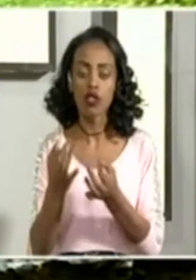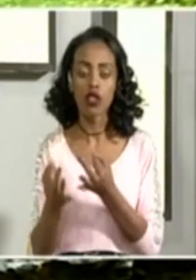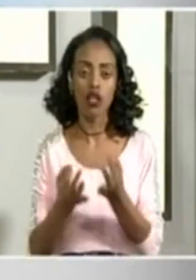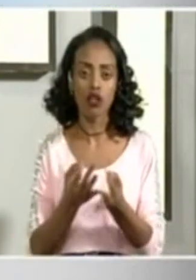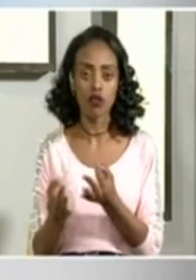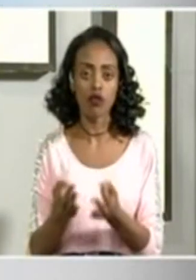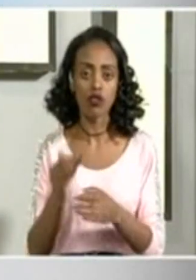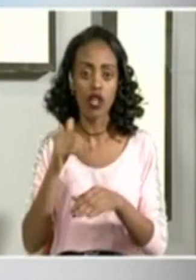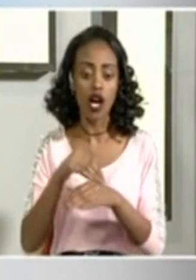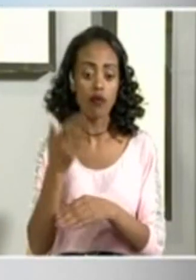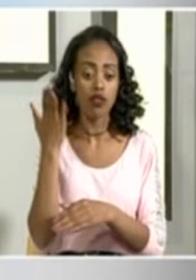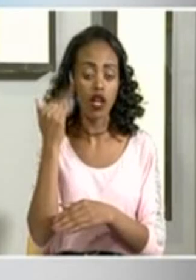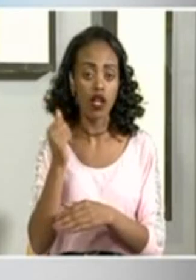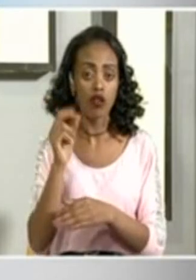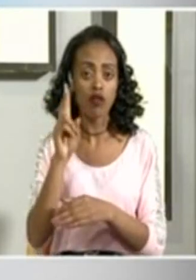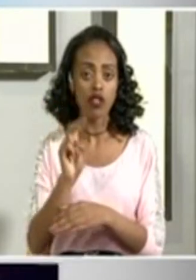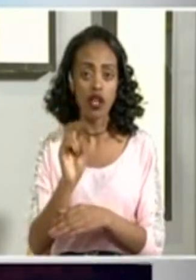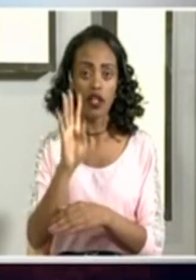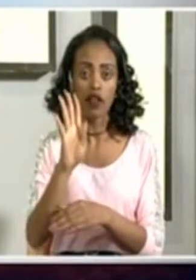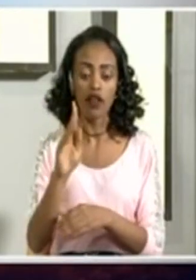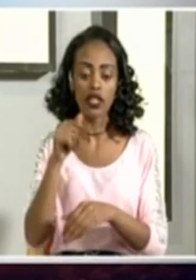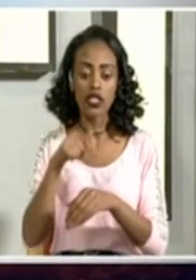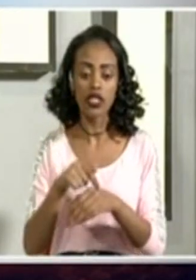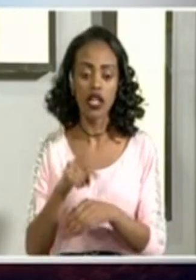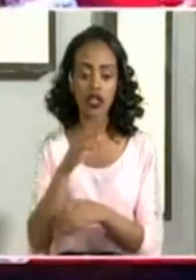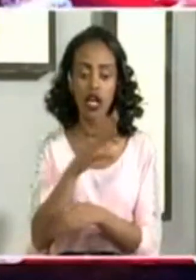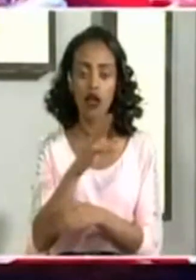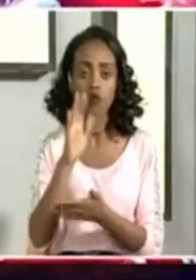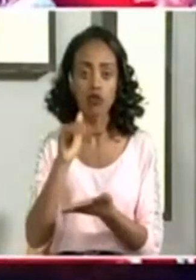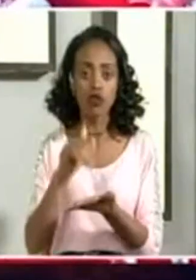ተገሊጹ ኣብ ዝሓለፉ 24 ሰዓታት